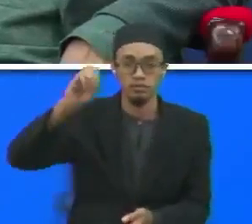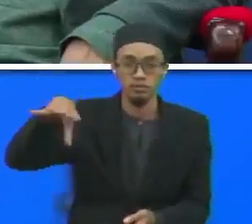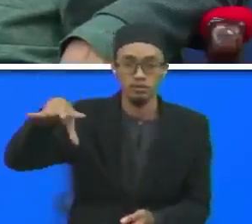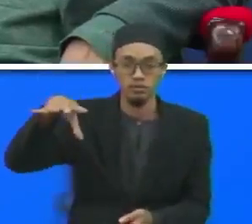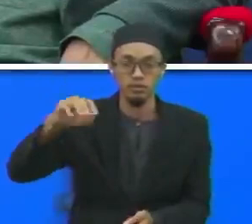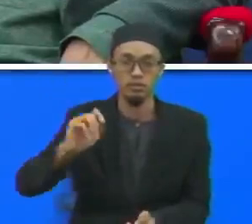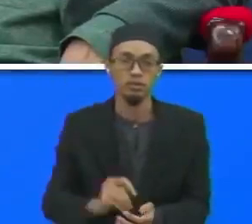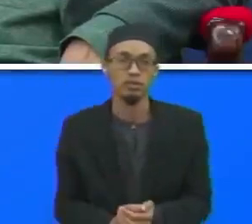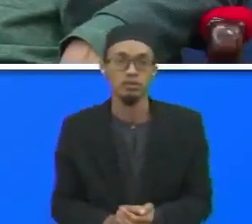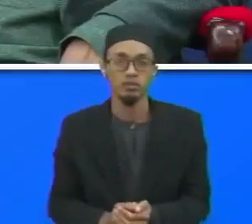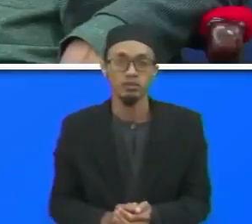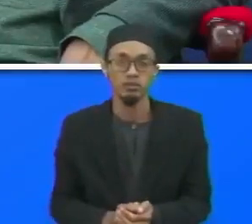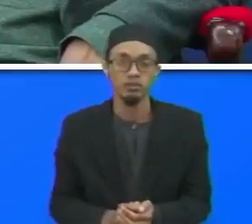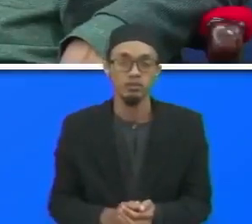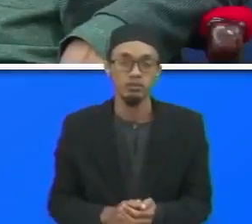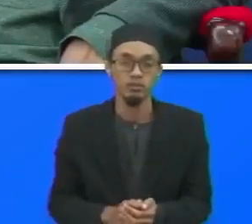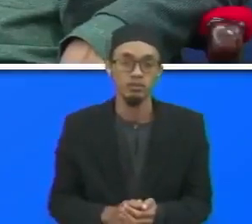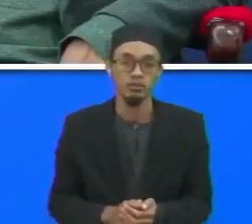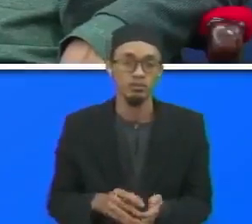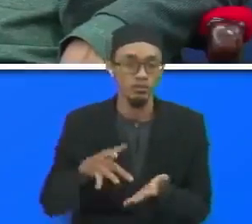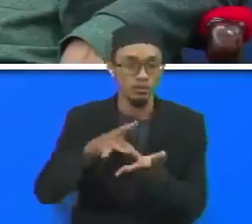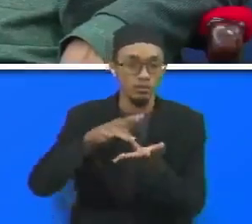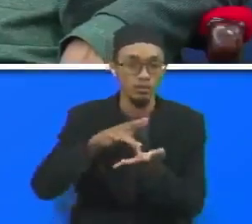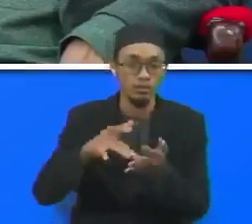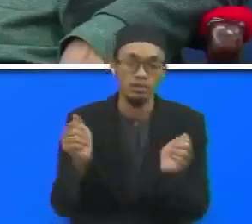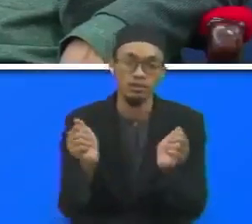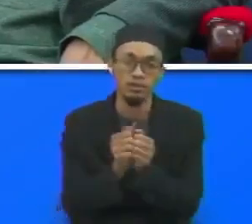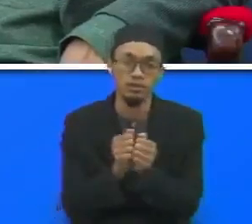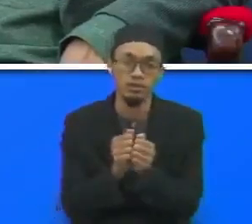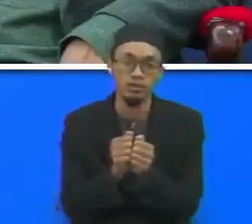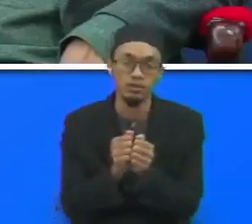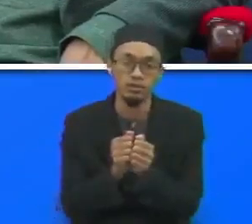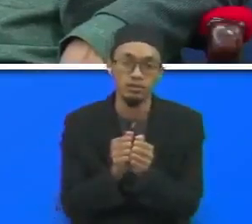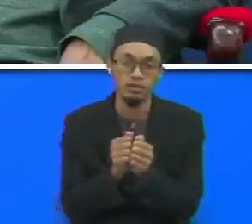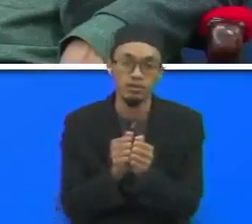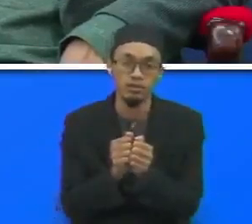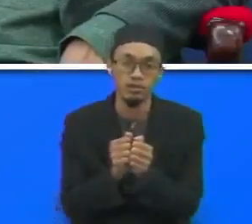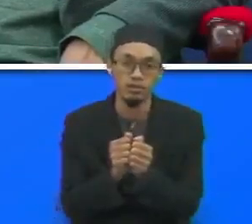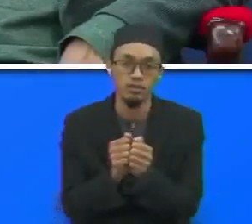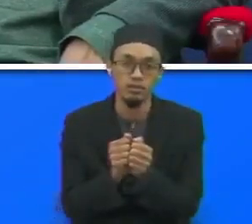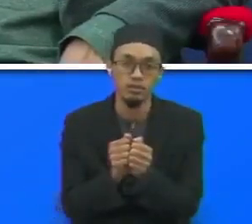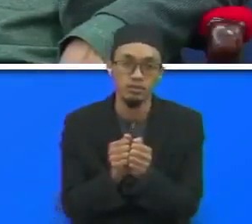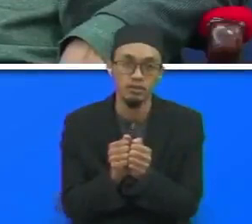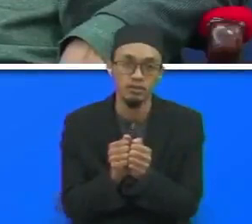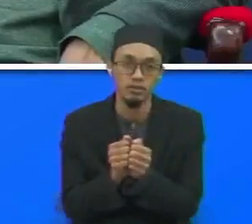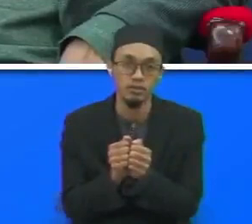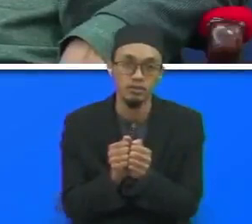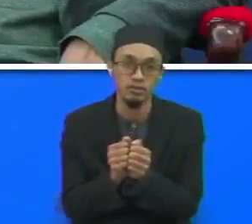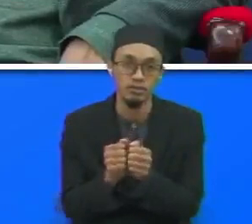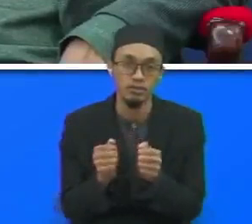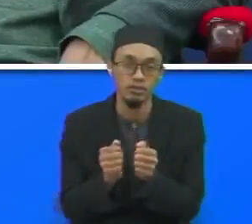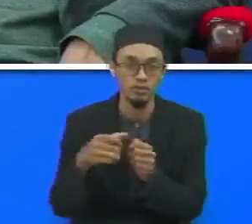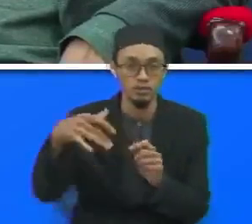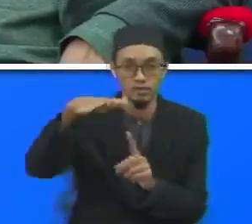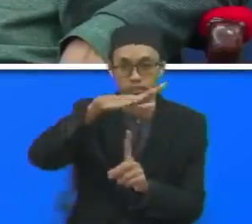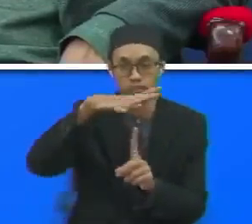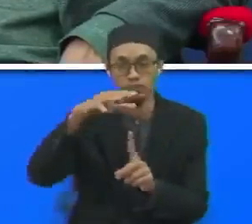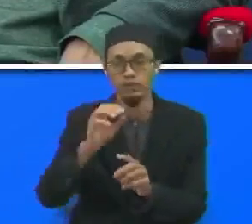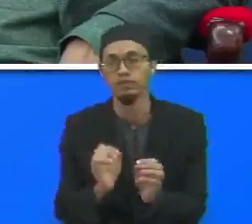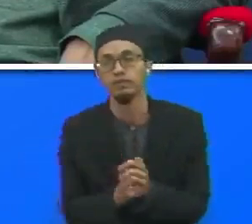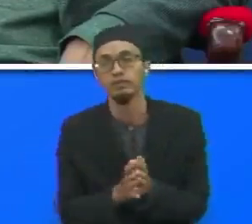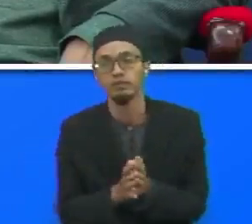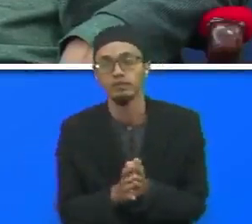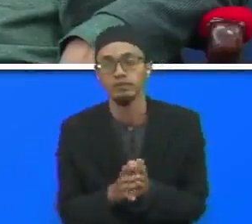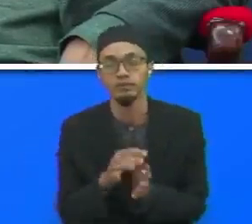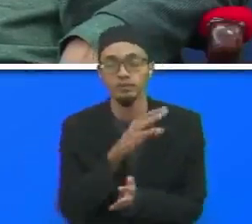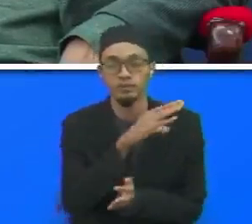besi panas. Besi panas ni orang tu ada sakit, dia tepek besi tu panas-panas, itu menyakit kan. Wala yatatayyarun,